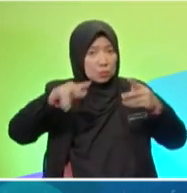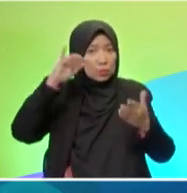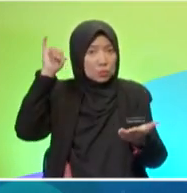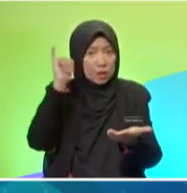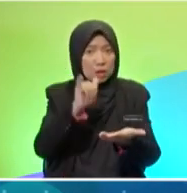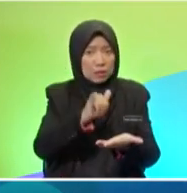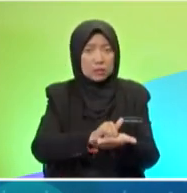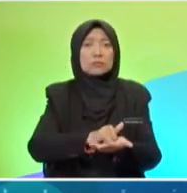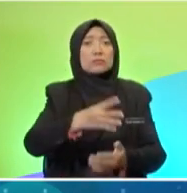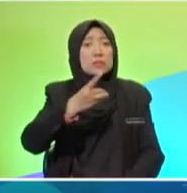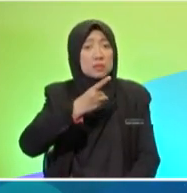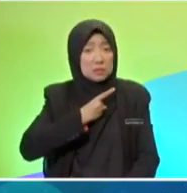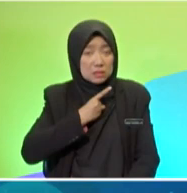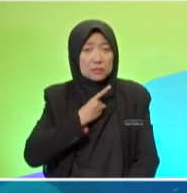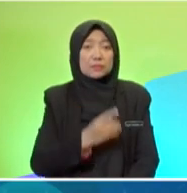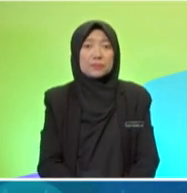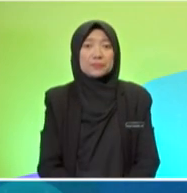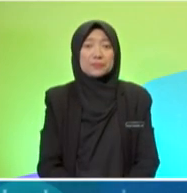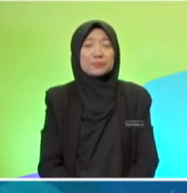sendirinya terbaik